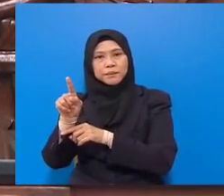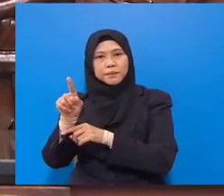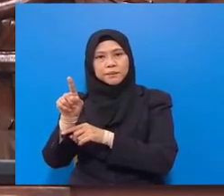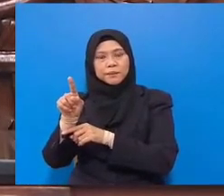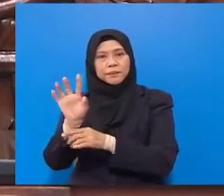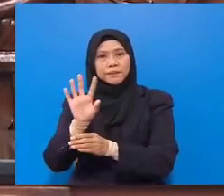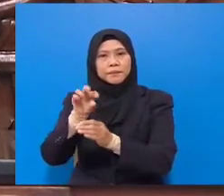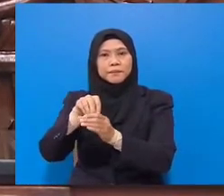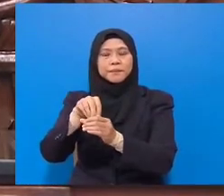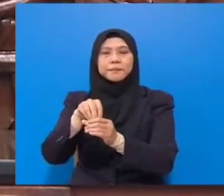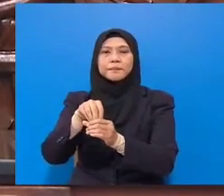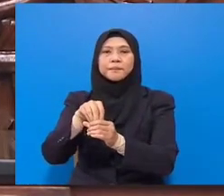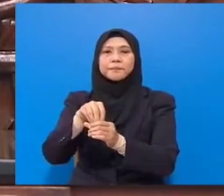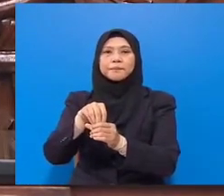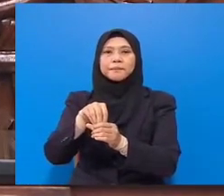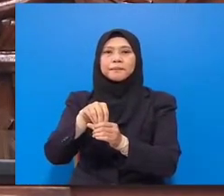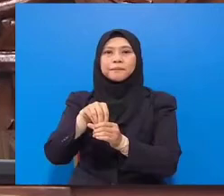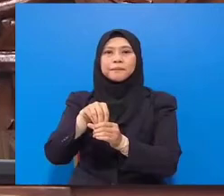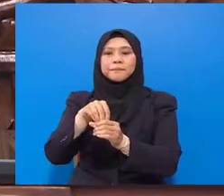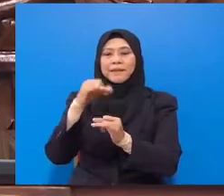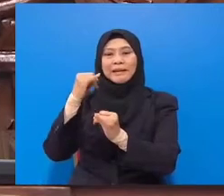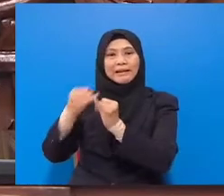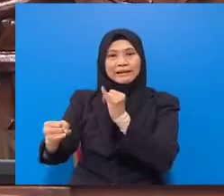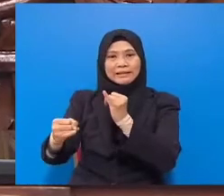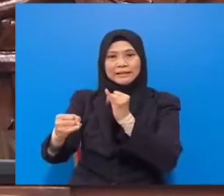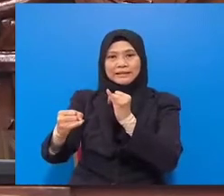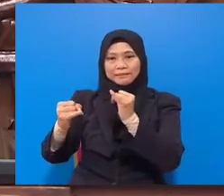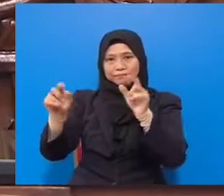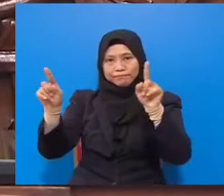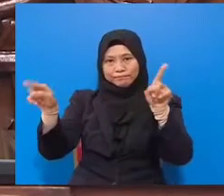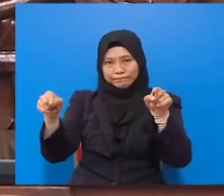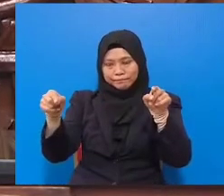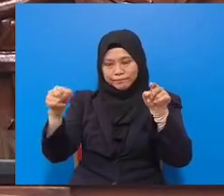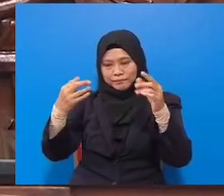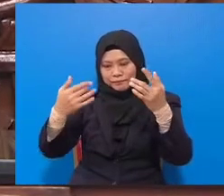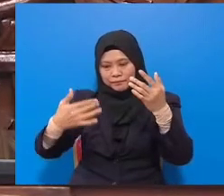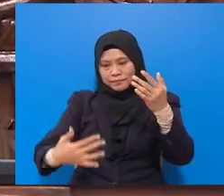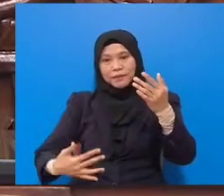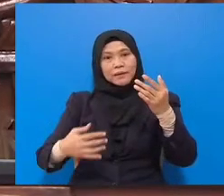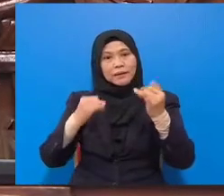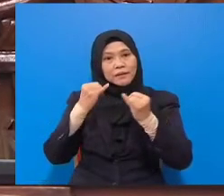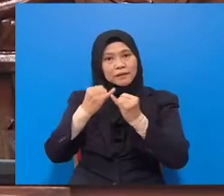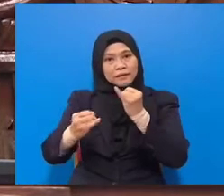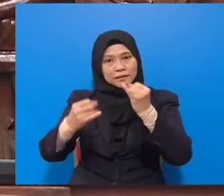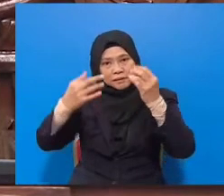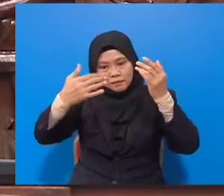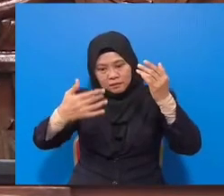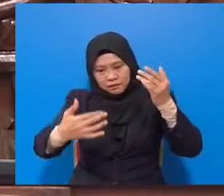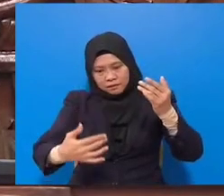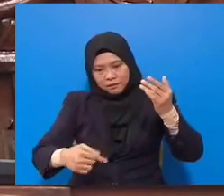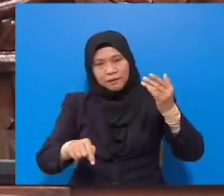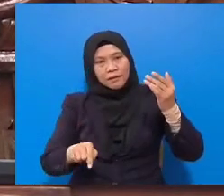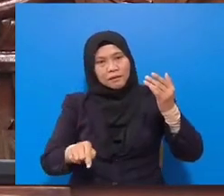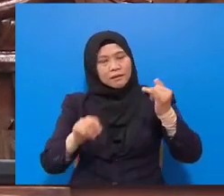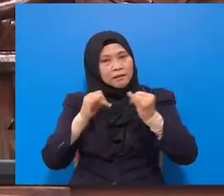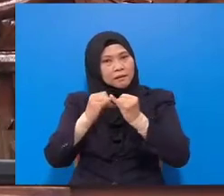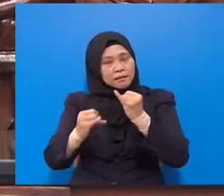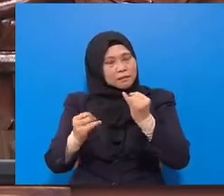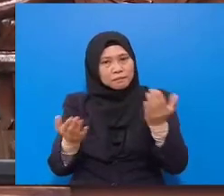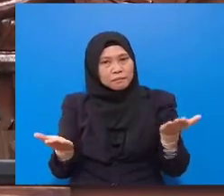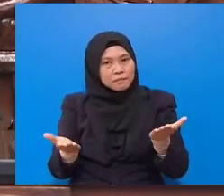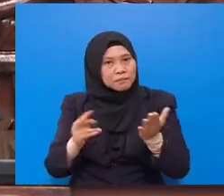di lingkungan Hai yang terakhir sekali dan lingkungan yang terakhir sekali bermakna